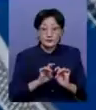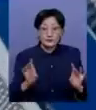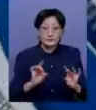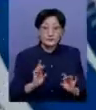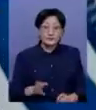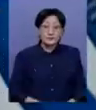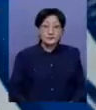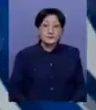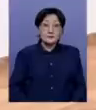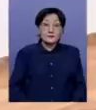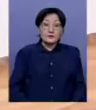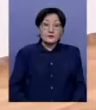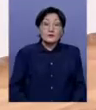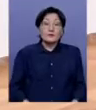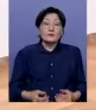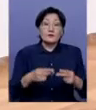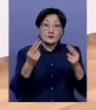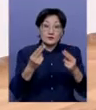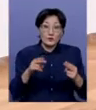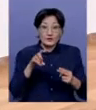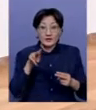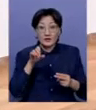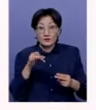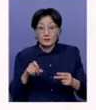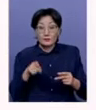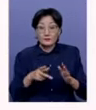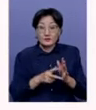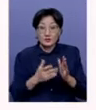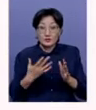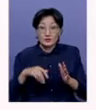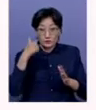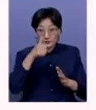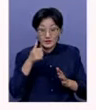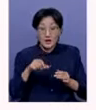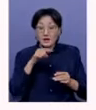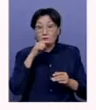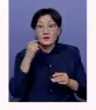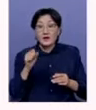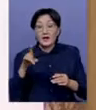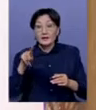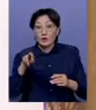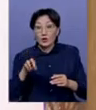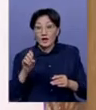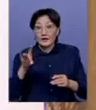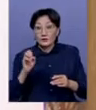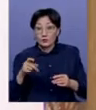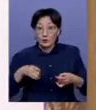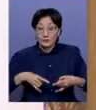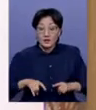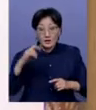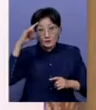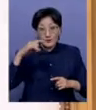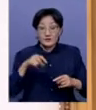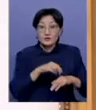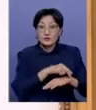таныстырады. Көркем сурет шебері Николай Хлудов 1850 жылы Ресейдің Орел губерниясында туған. Қазақстанға